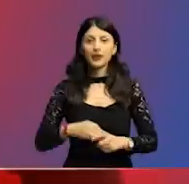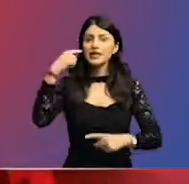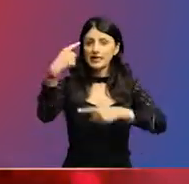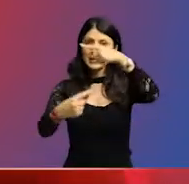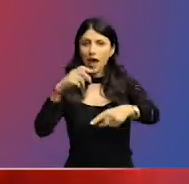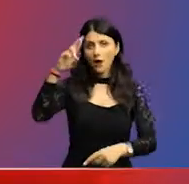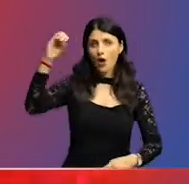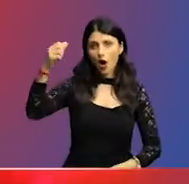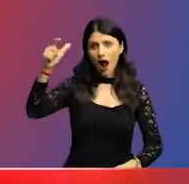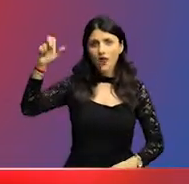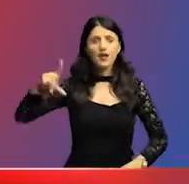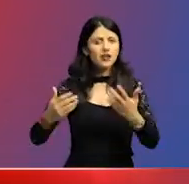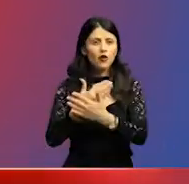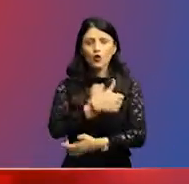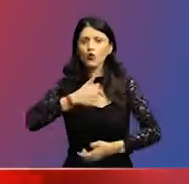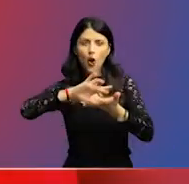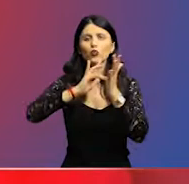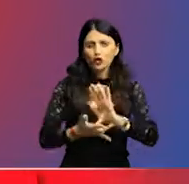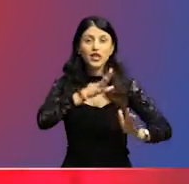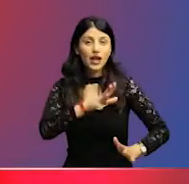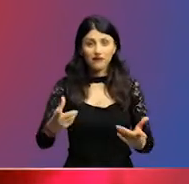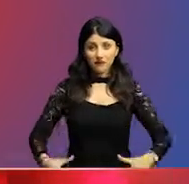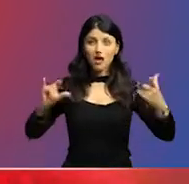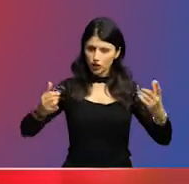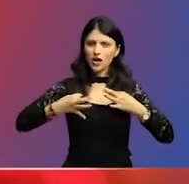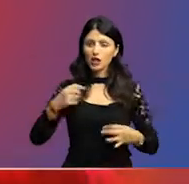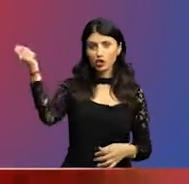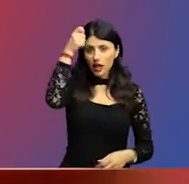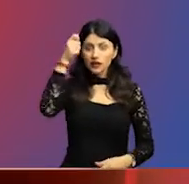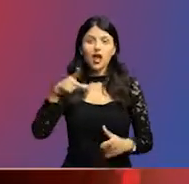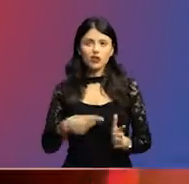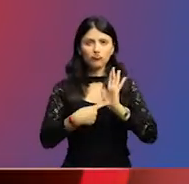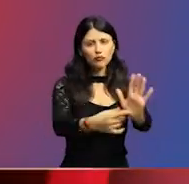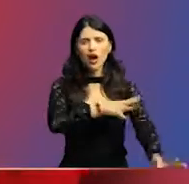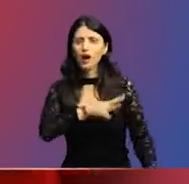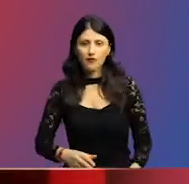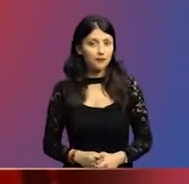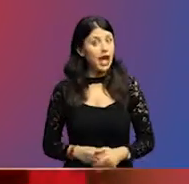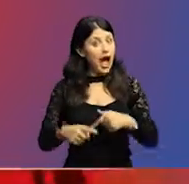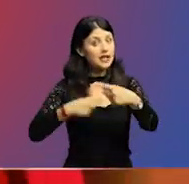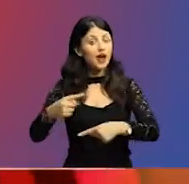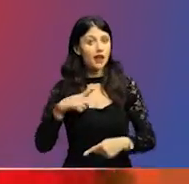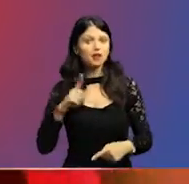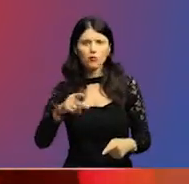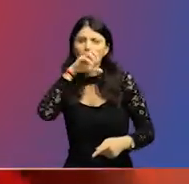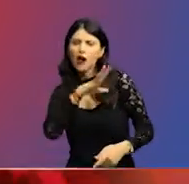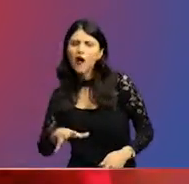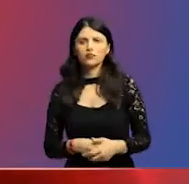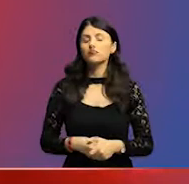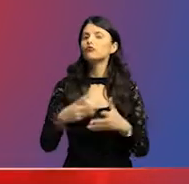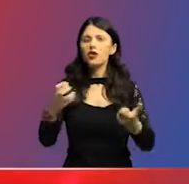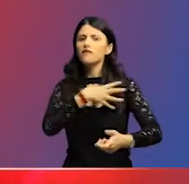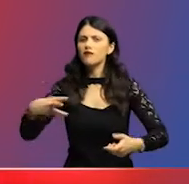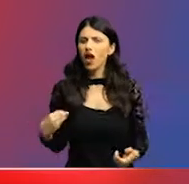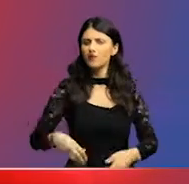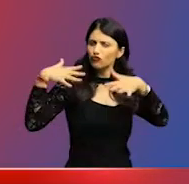www.ro-alert.ro. Sistemul RoAlert este folosit în situații de urgență majoră în care viața și sănătatea cetățenilor sunt expuse unui pericol iminent. Astfel de situații